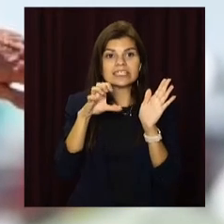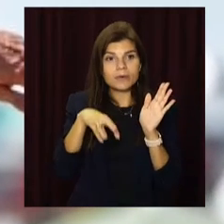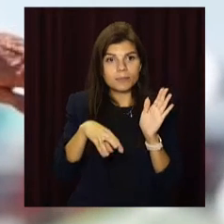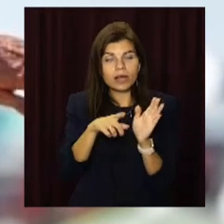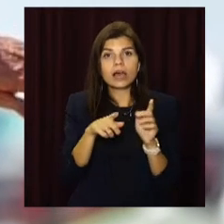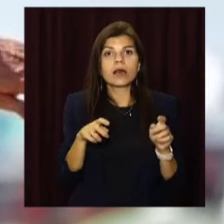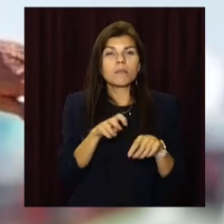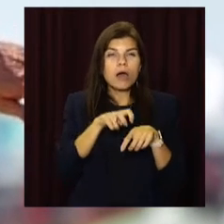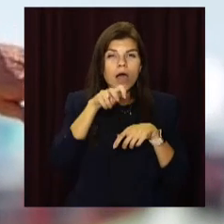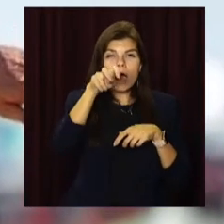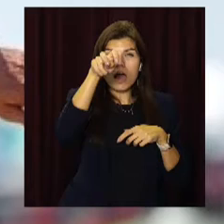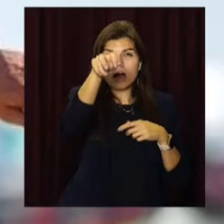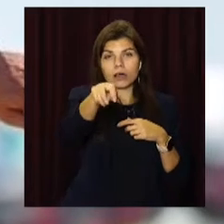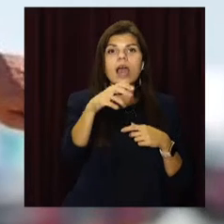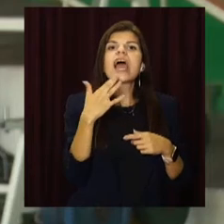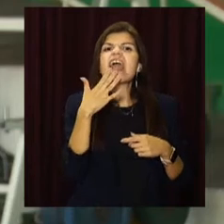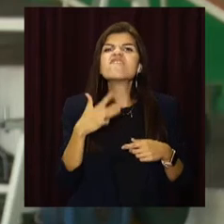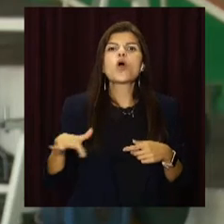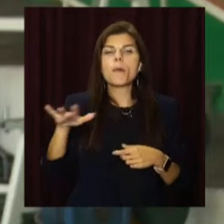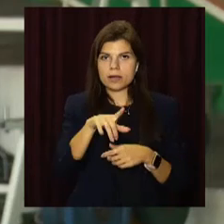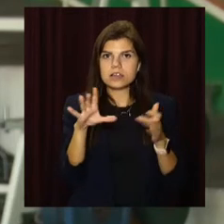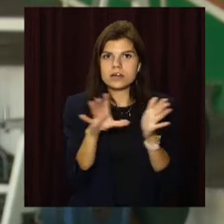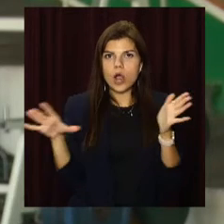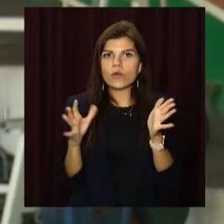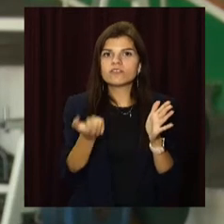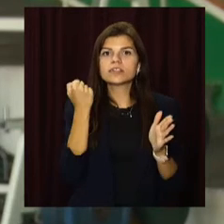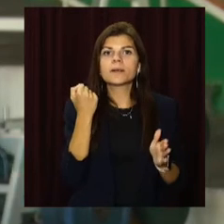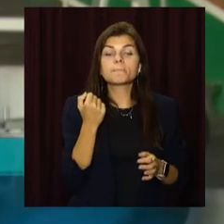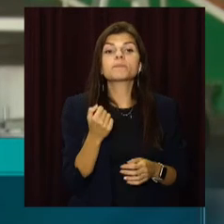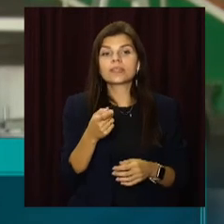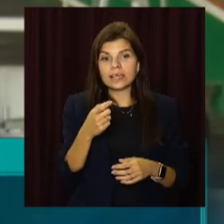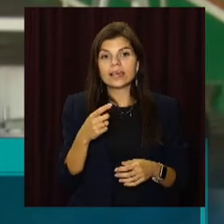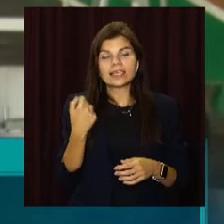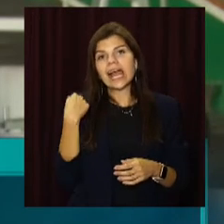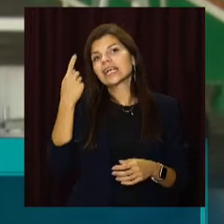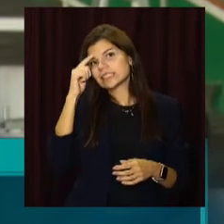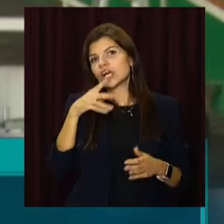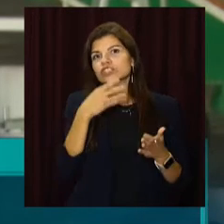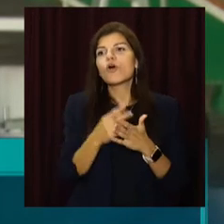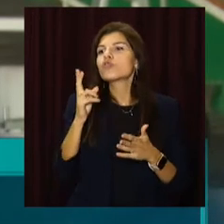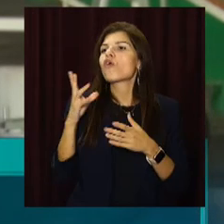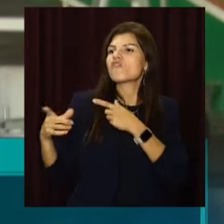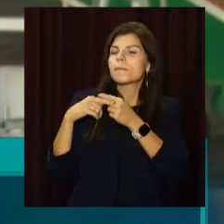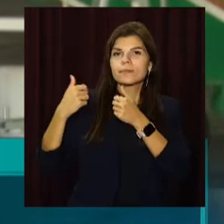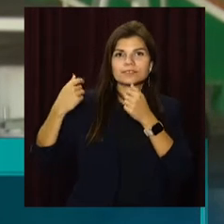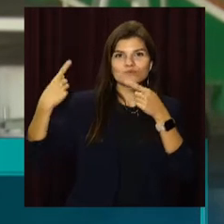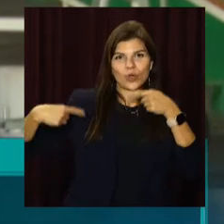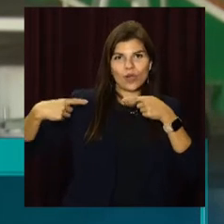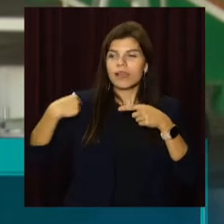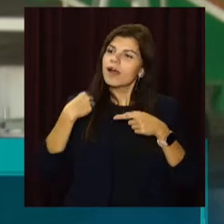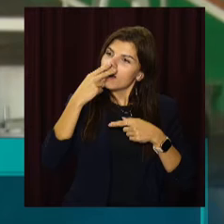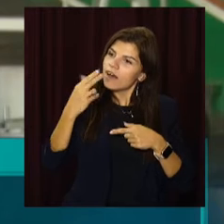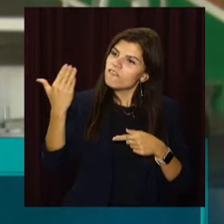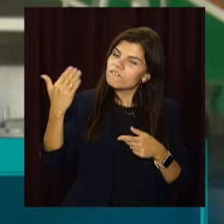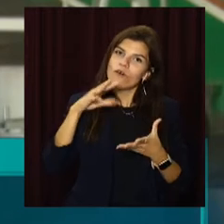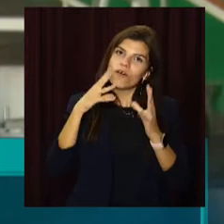сантиметрів та встановив рекорд Європи. Вдача була, і я знав своїх суперників, я дивився на їхні